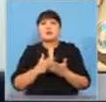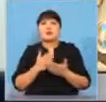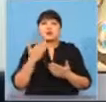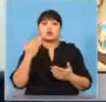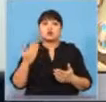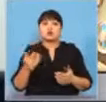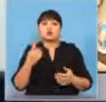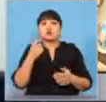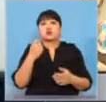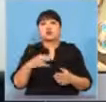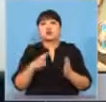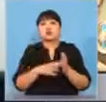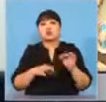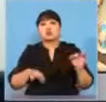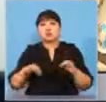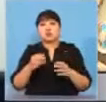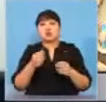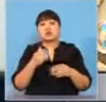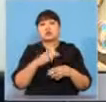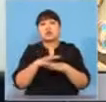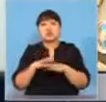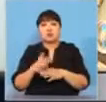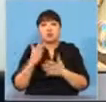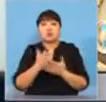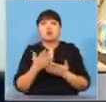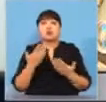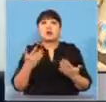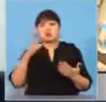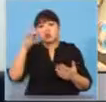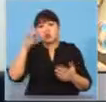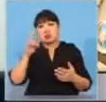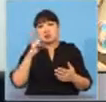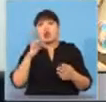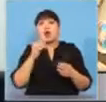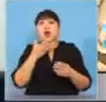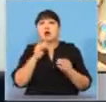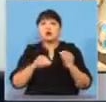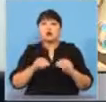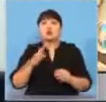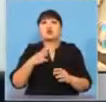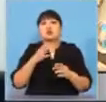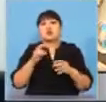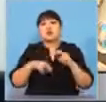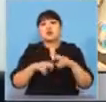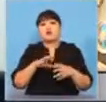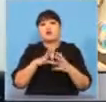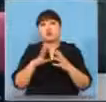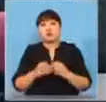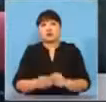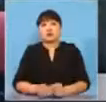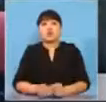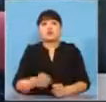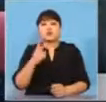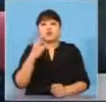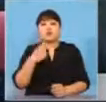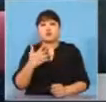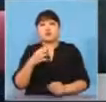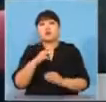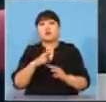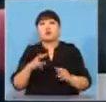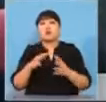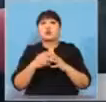бойынша 139 жобаны қаржыландыруға бөлінді, яғни елді мекендерді абаттандыру және инфрақұрылым бойынша. 225